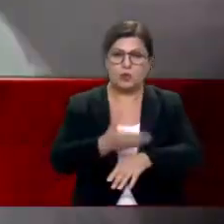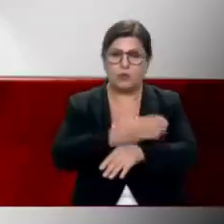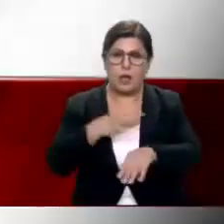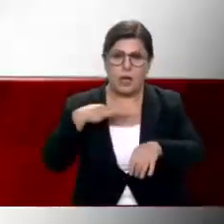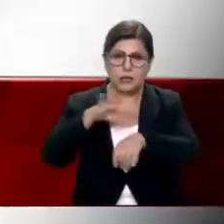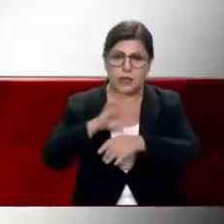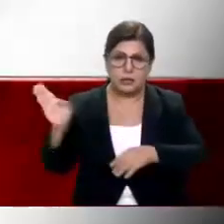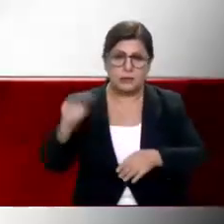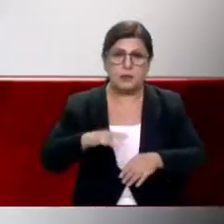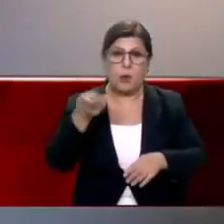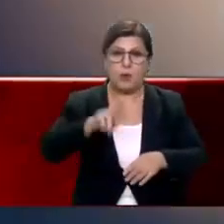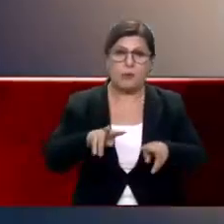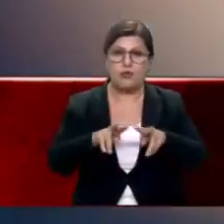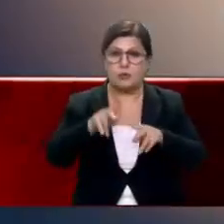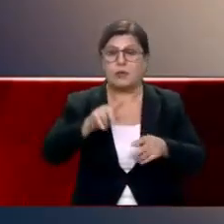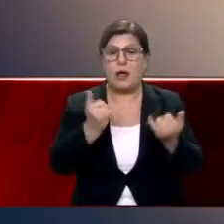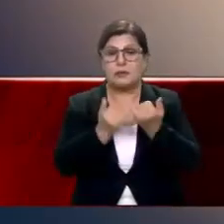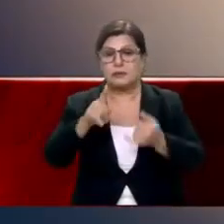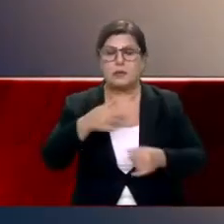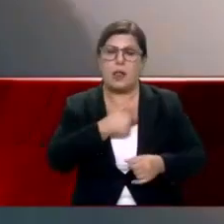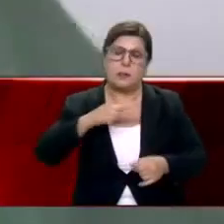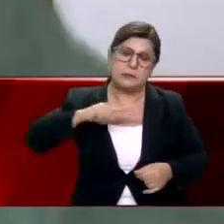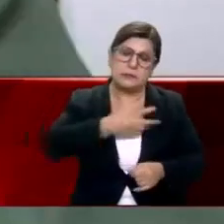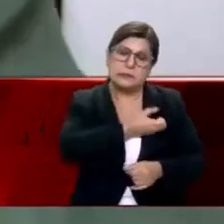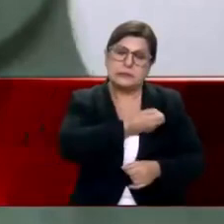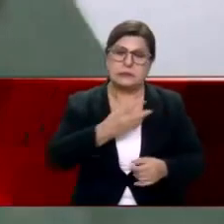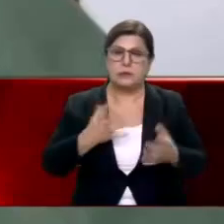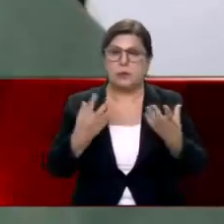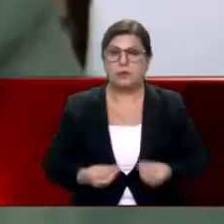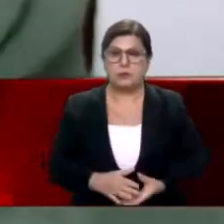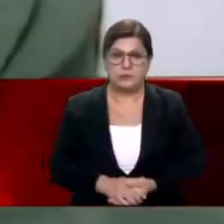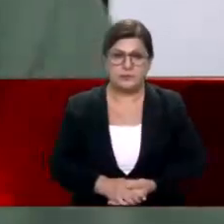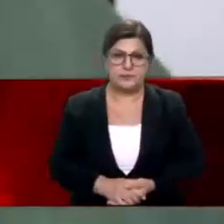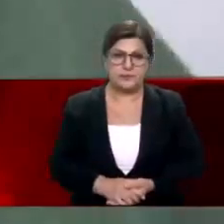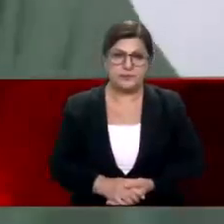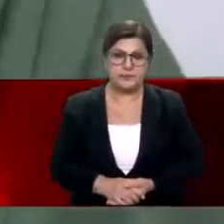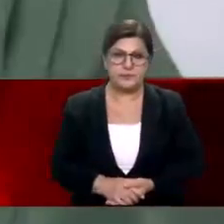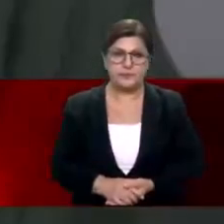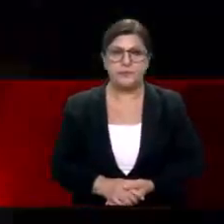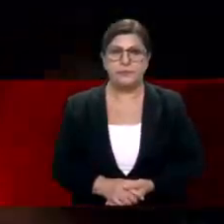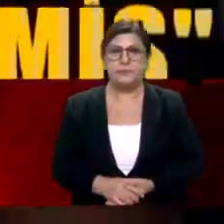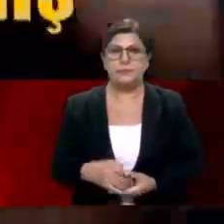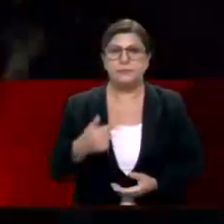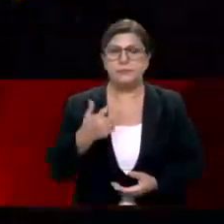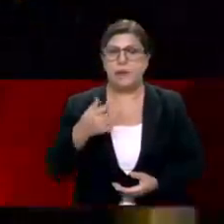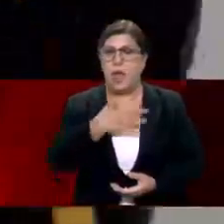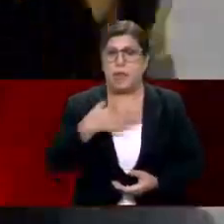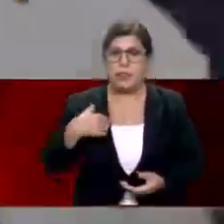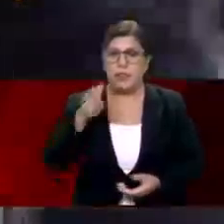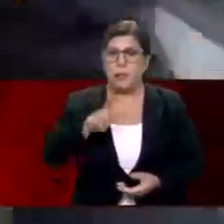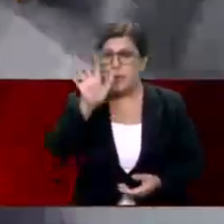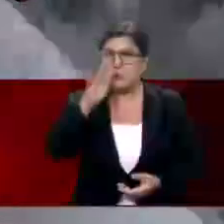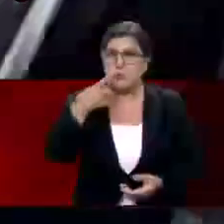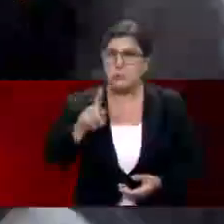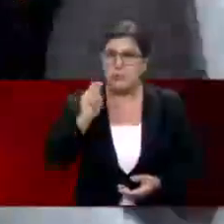geldim öldürülen Murat Kutlu'nun kardeşi de kalp krizi geçirdi ve Zaten ben o anda yıkıldım Kar oldum acılı anne 500.000 lira